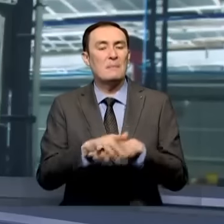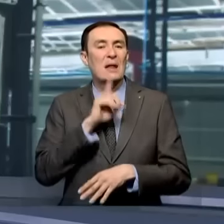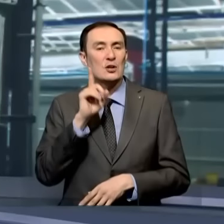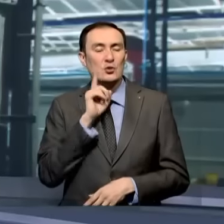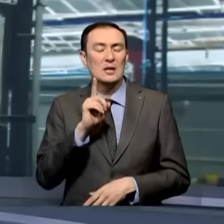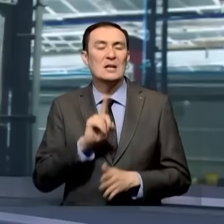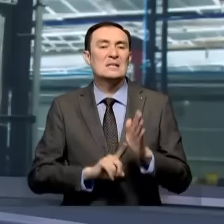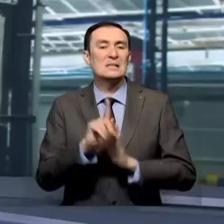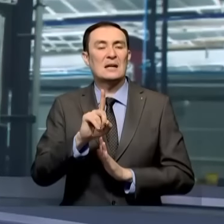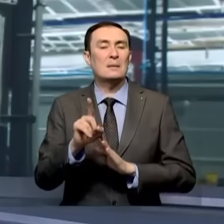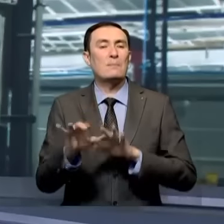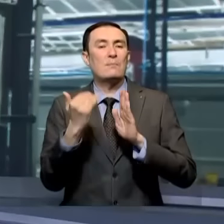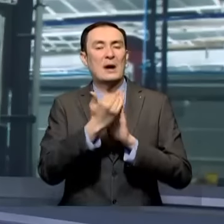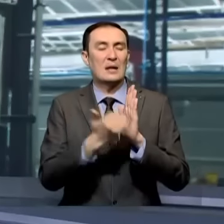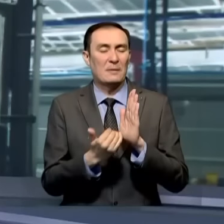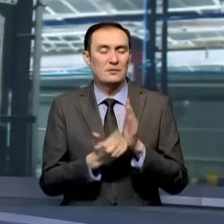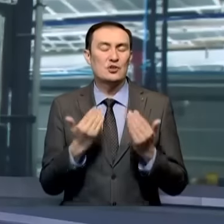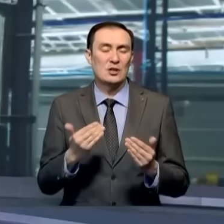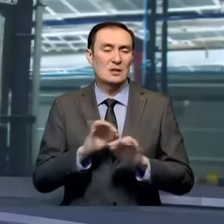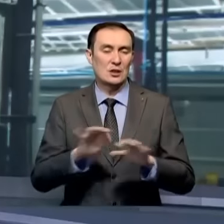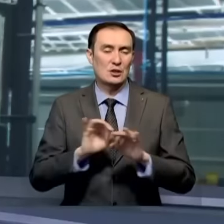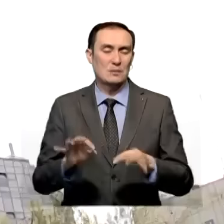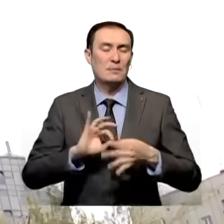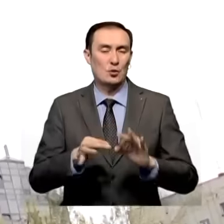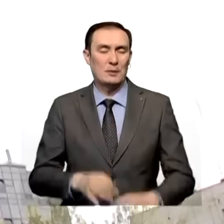молодежных стартапов. Подробности у Анны Лисенбердины.